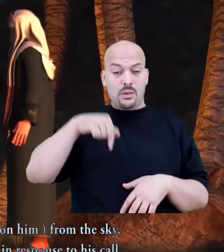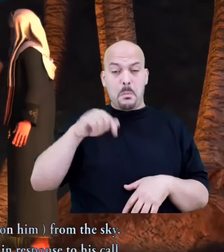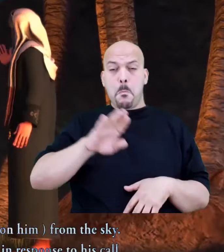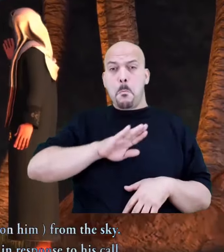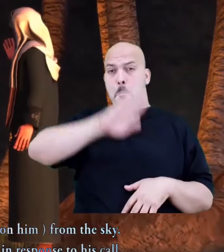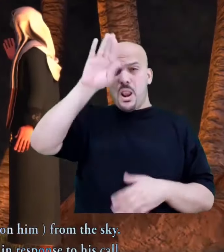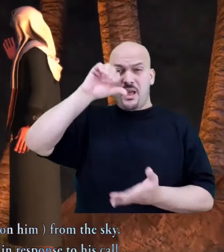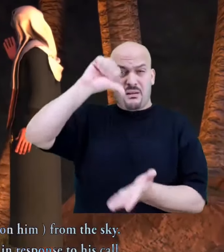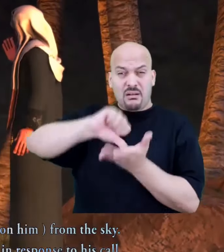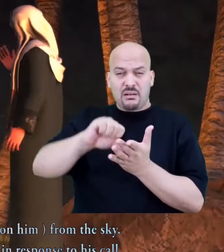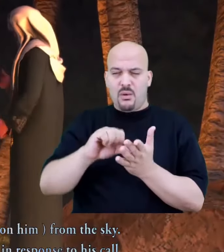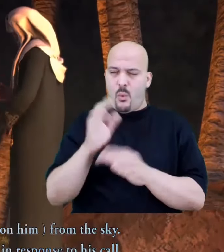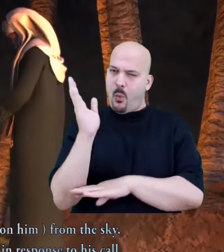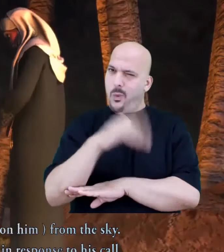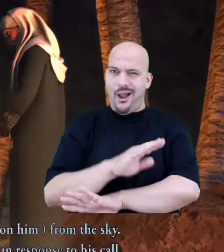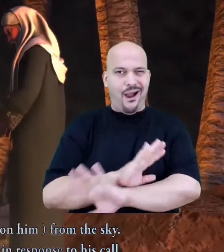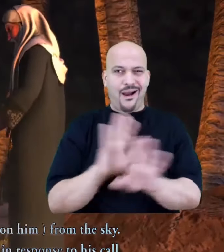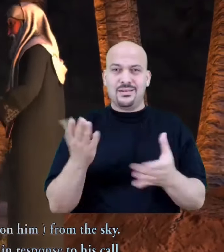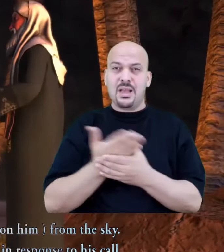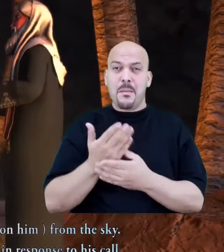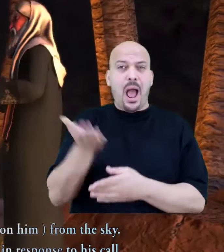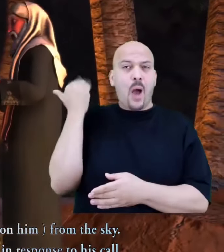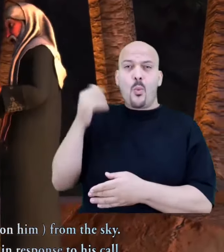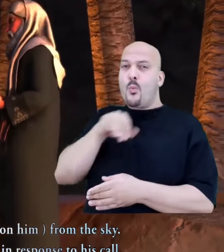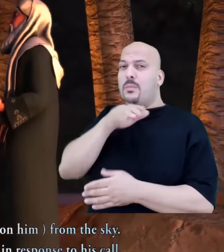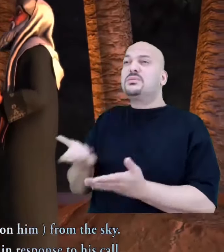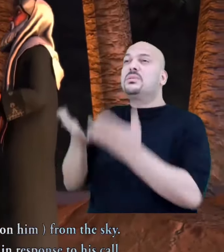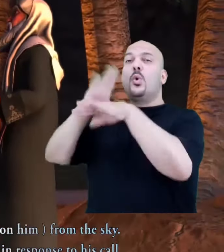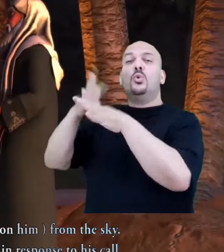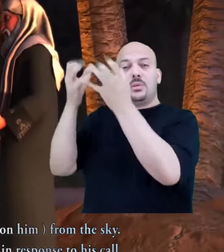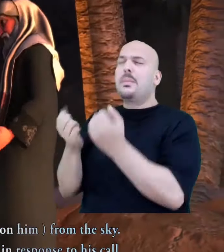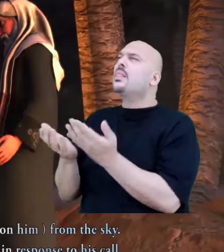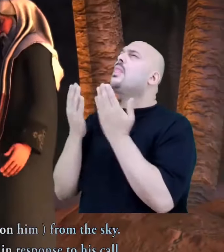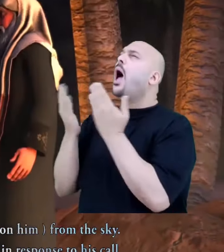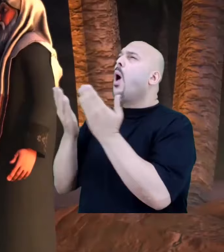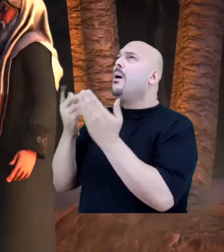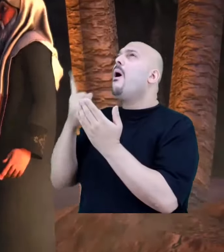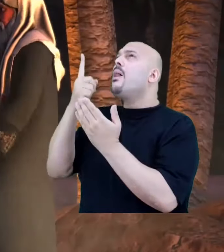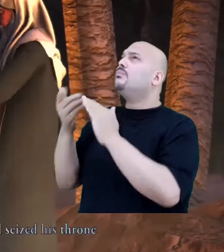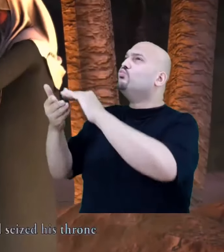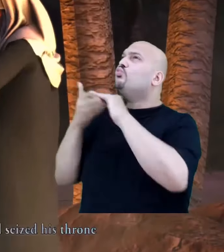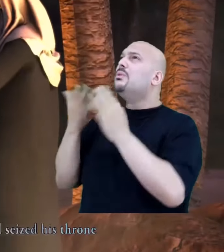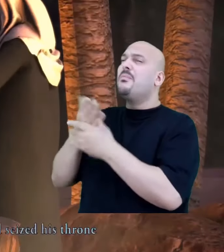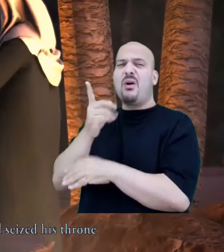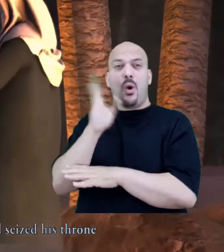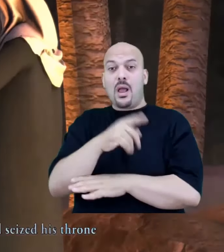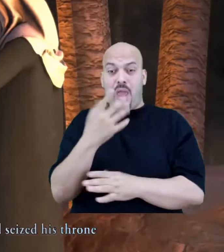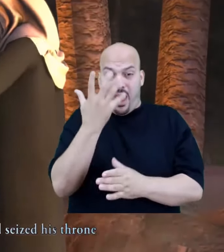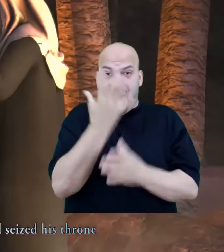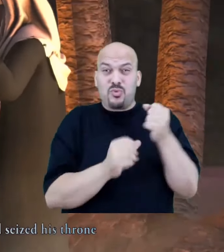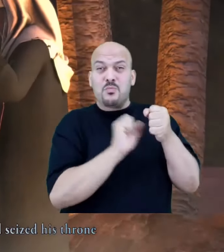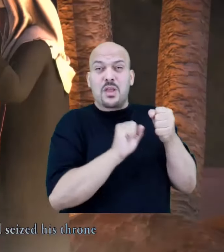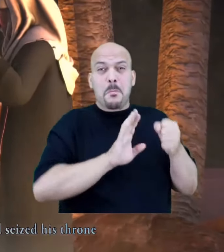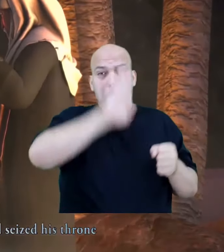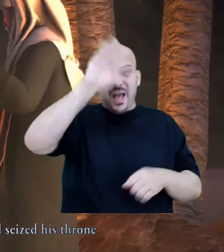كسرى يزول استجابة لدعوته صلى الله عليه وسلم، حيث قام شيراويه